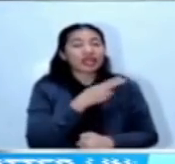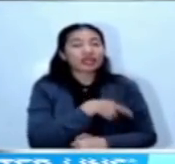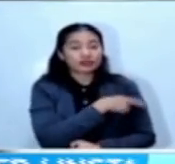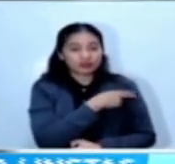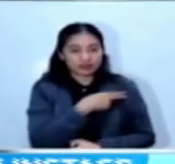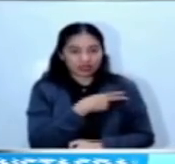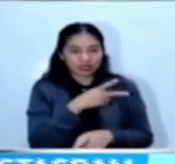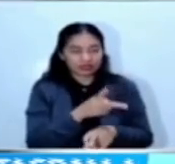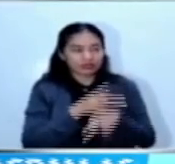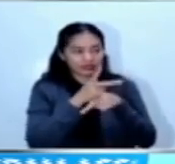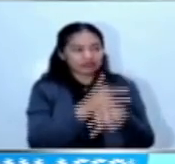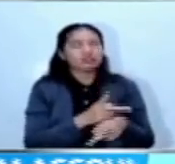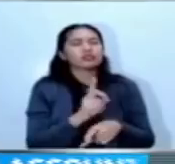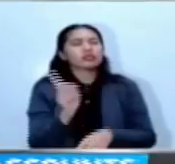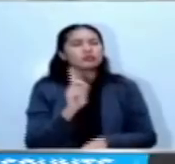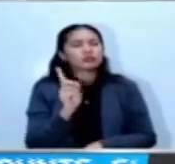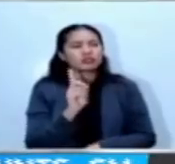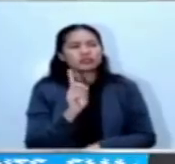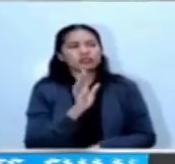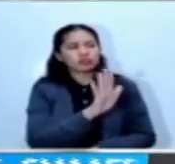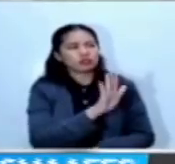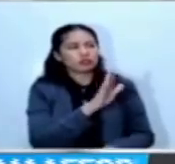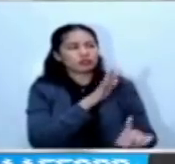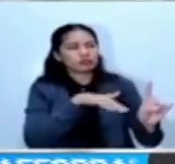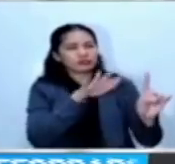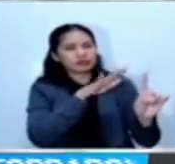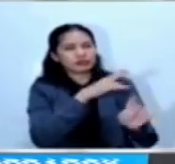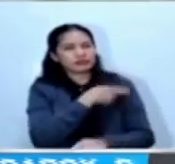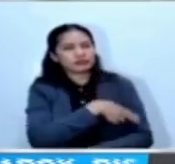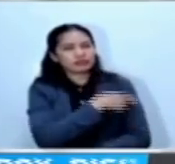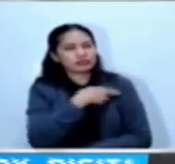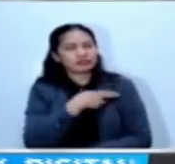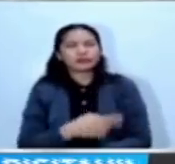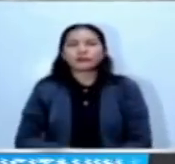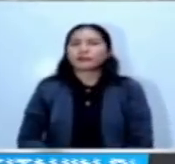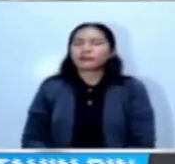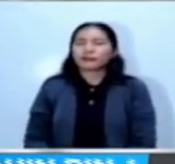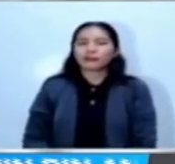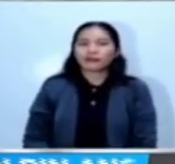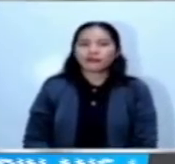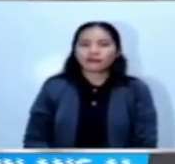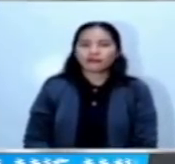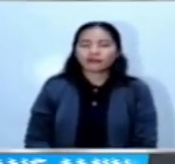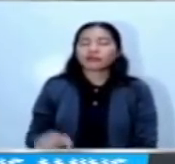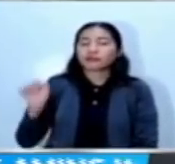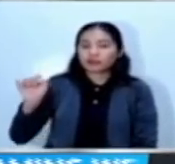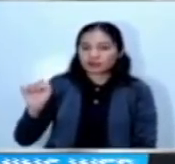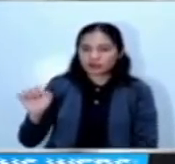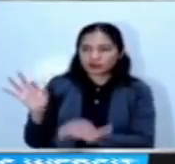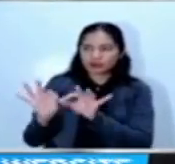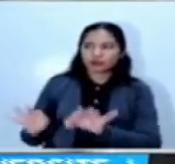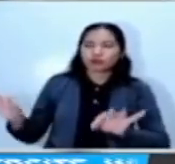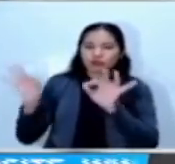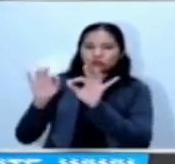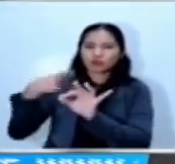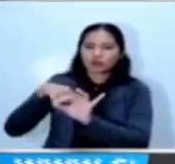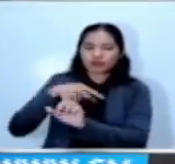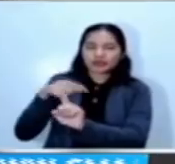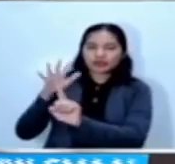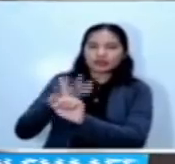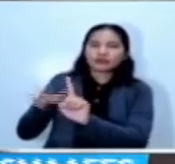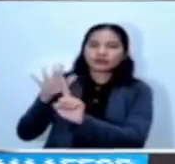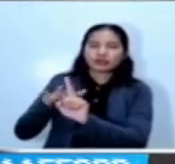inyong monitoring? Yes, tama ka nga. Yan yung mahalagang binabantayan din natin. Sa nakikita